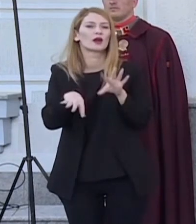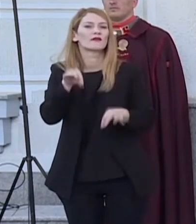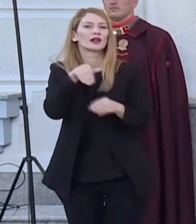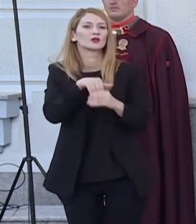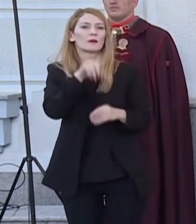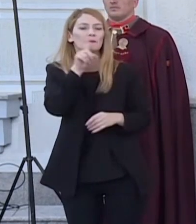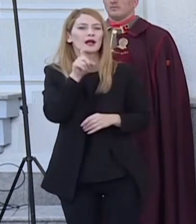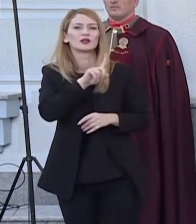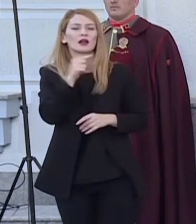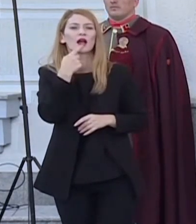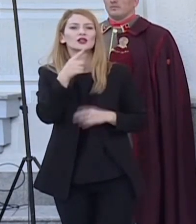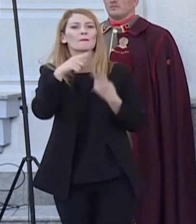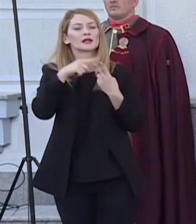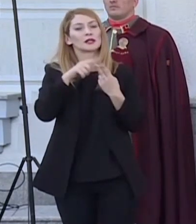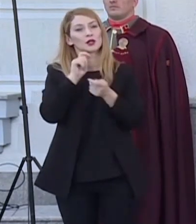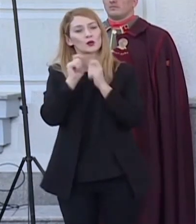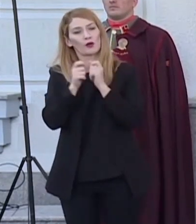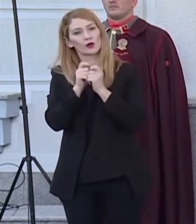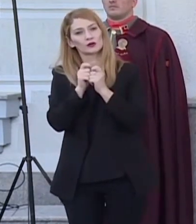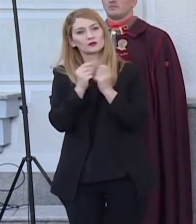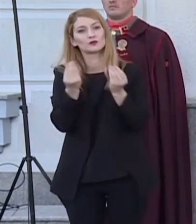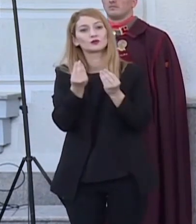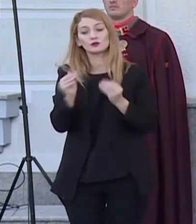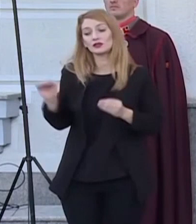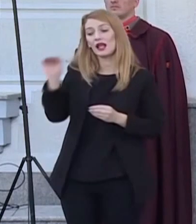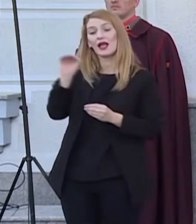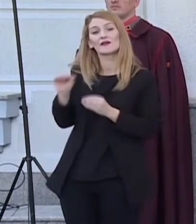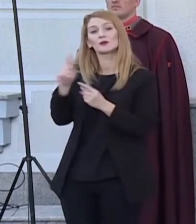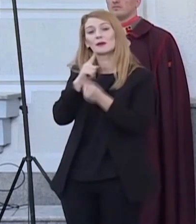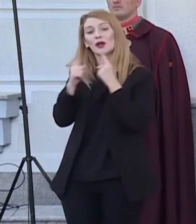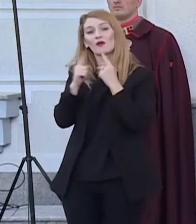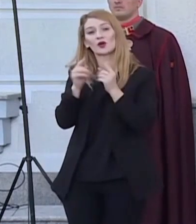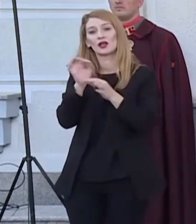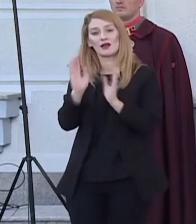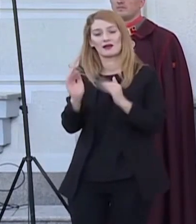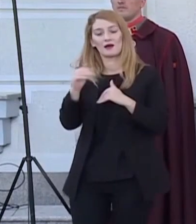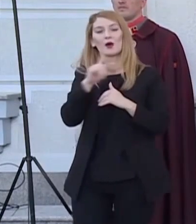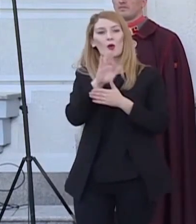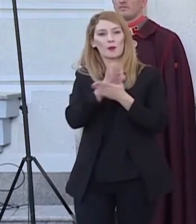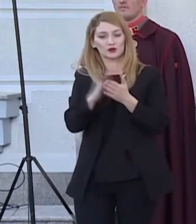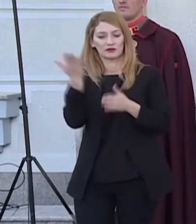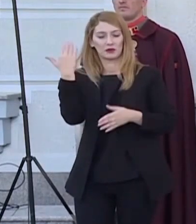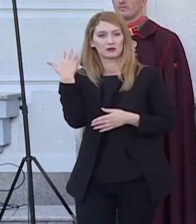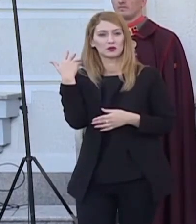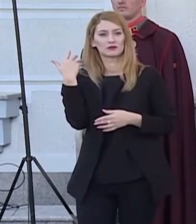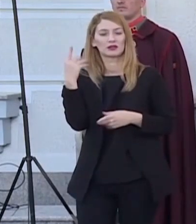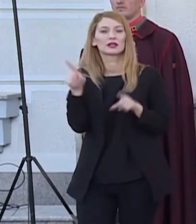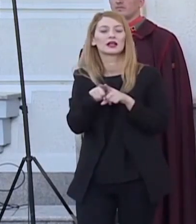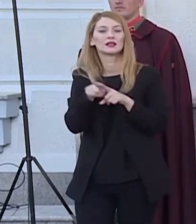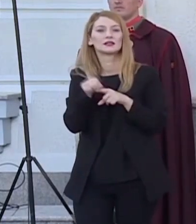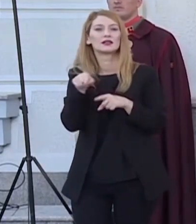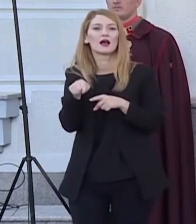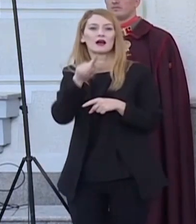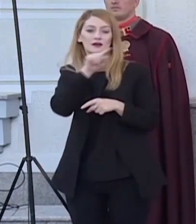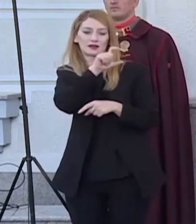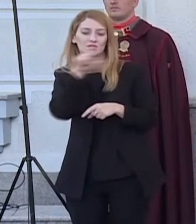прашање не го спомнуваат и преспанскиот договор, бидејќи во Европската преговарачка рамка со која почнавме преговори неодамна, во иста реченица